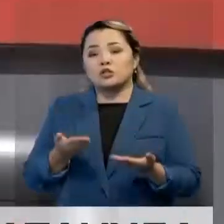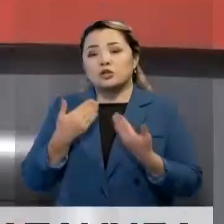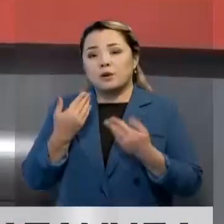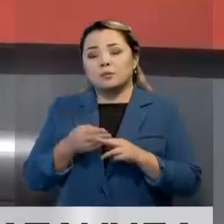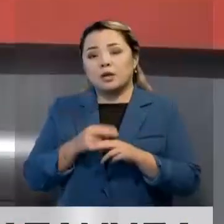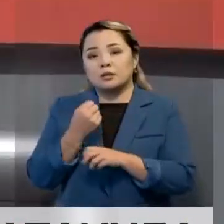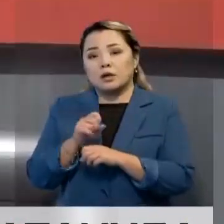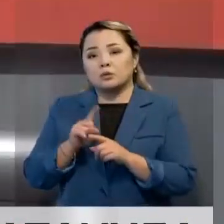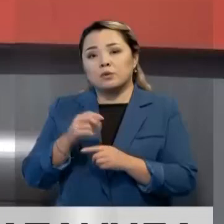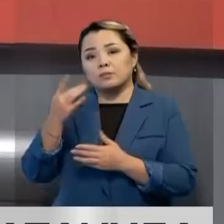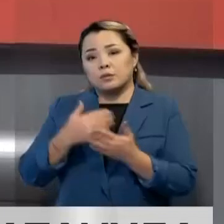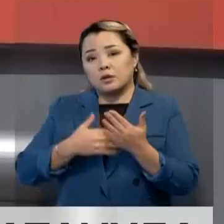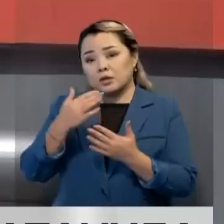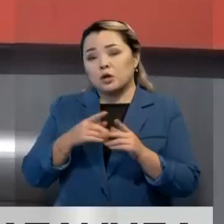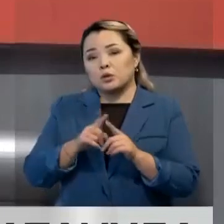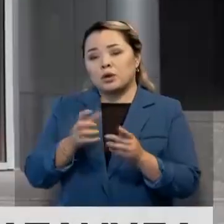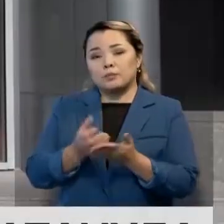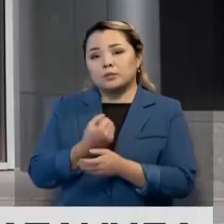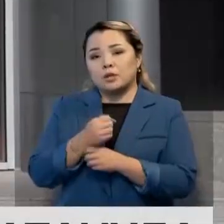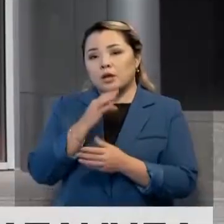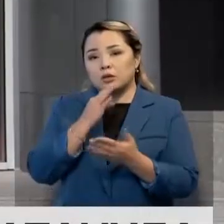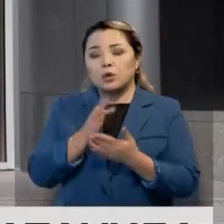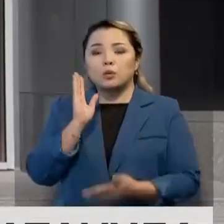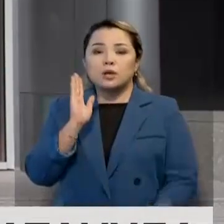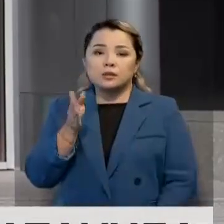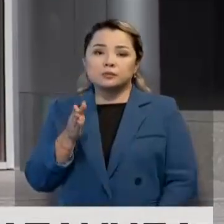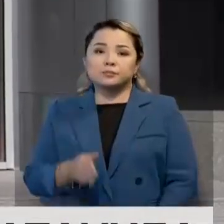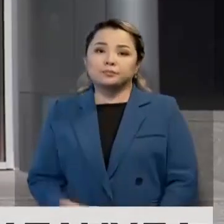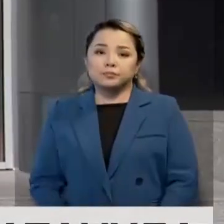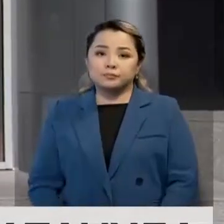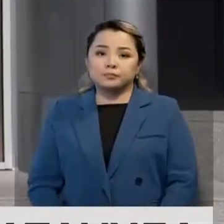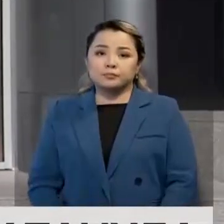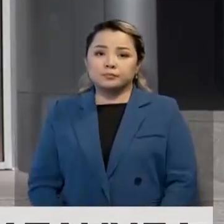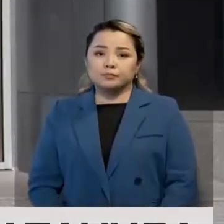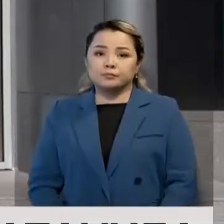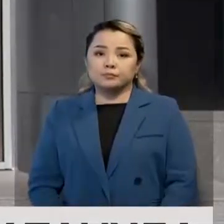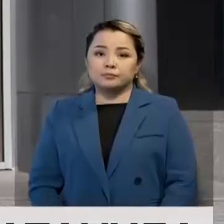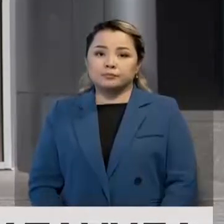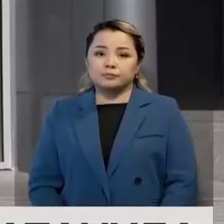сандар генераторы арқылы анықталады. Аршын Кемелжан, Кенже Амраев, Хабар 24, Алматыдан.